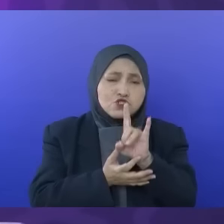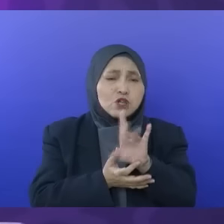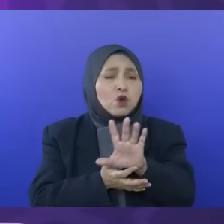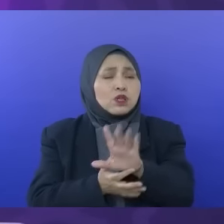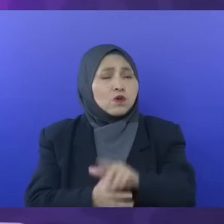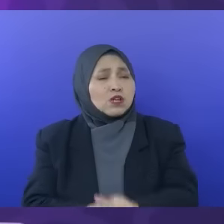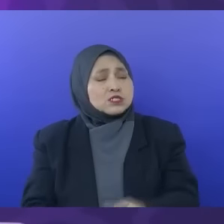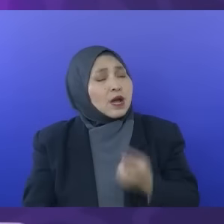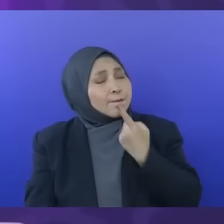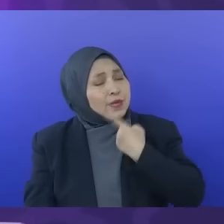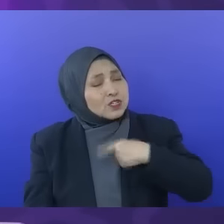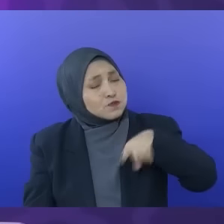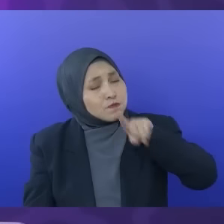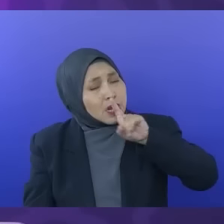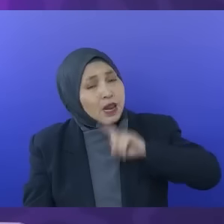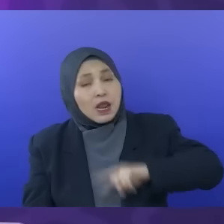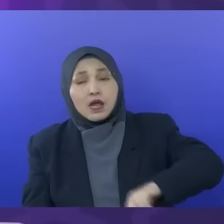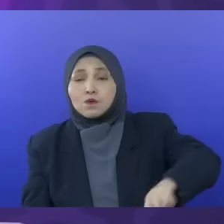Bismillahirrahmanirrahim